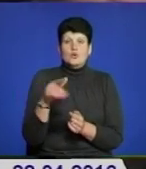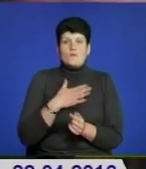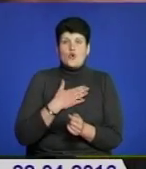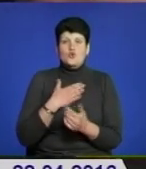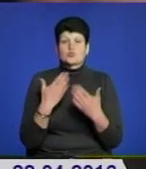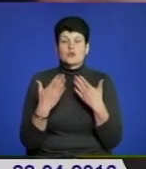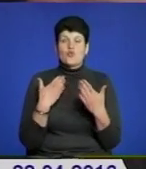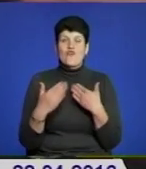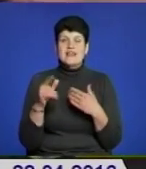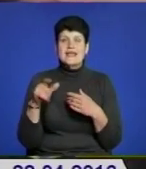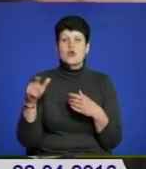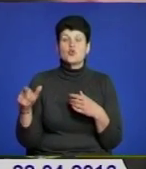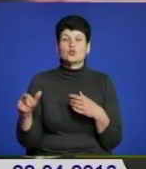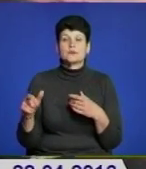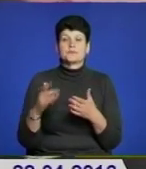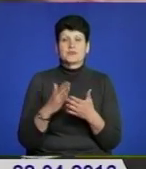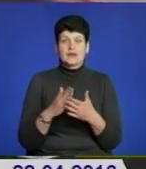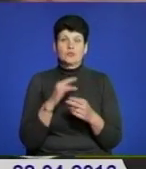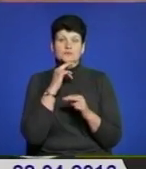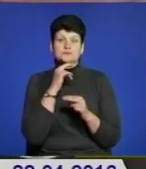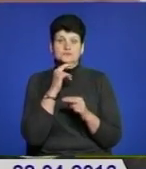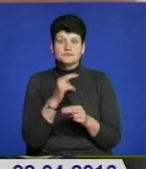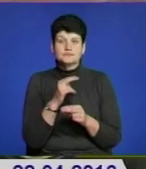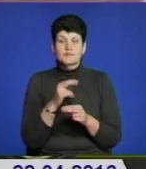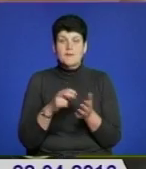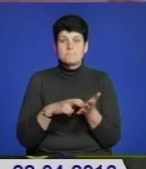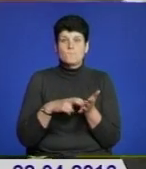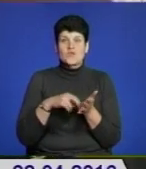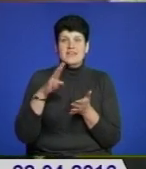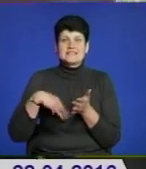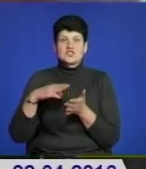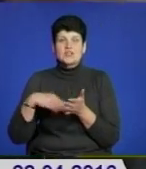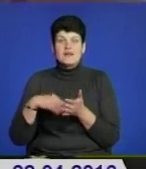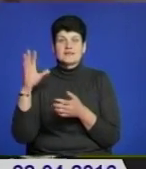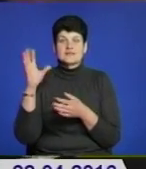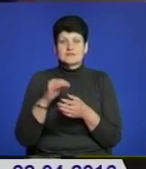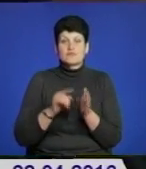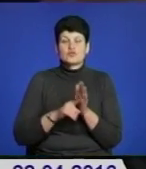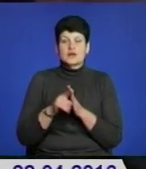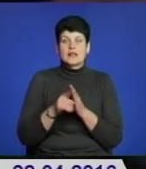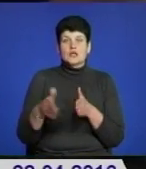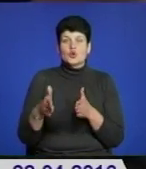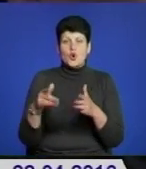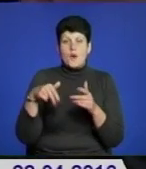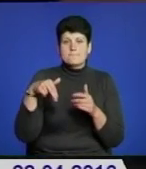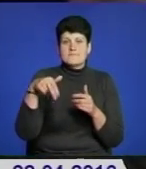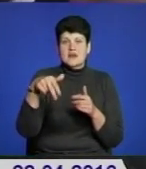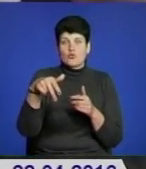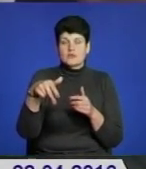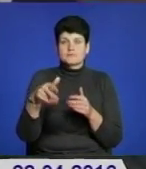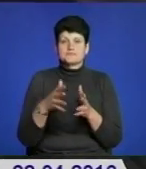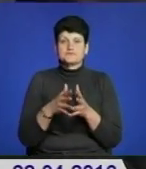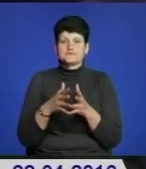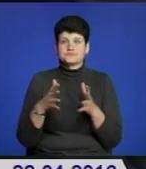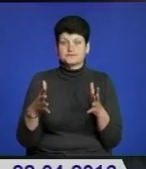спілкування, люди стали обережнішими, бояться і за штрафи, і за все, і почали дороги переходити більше